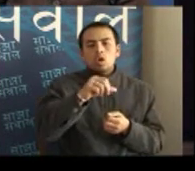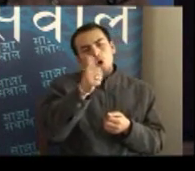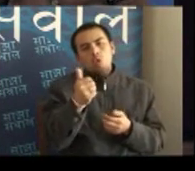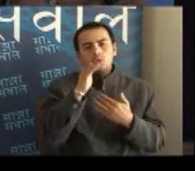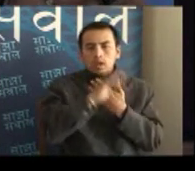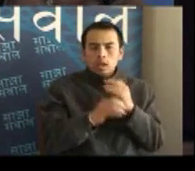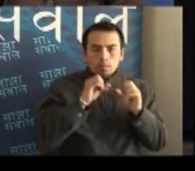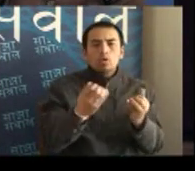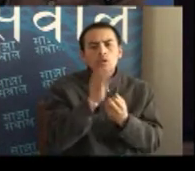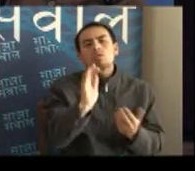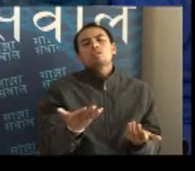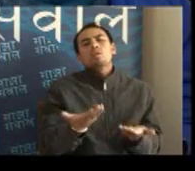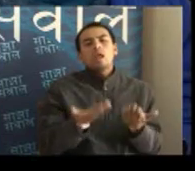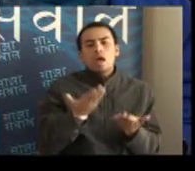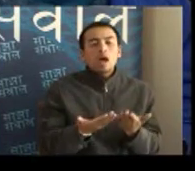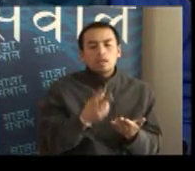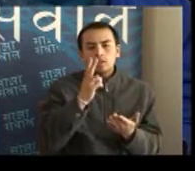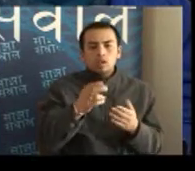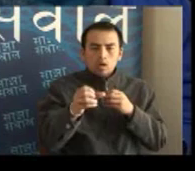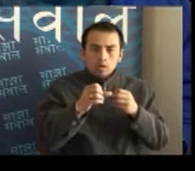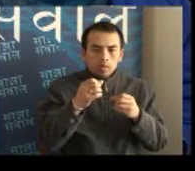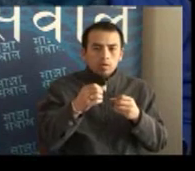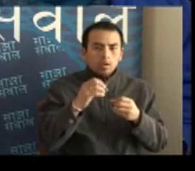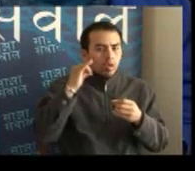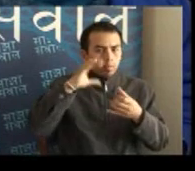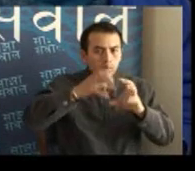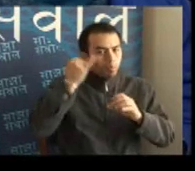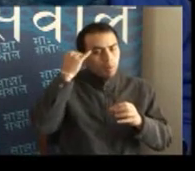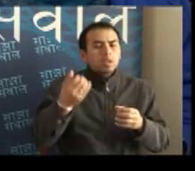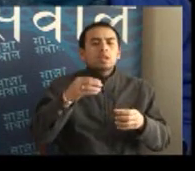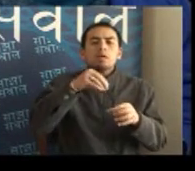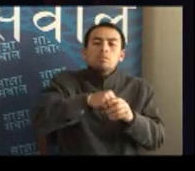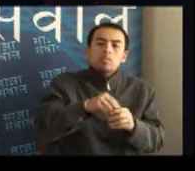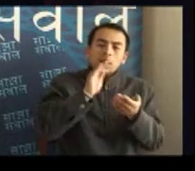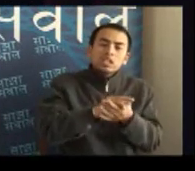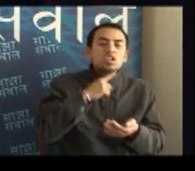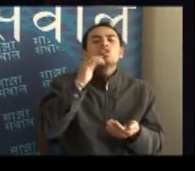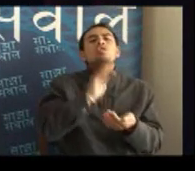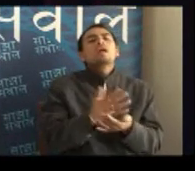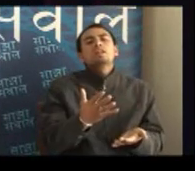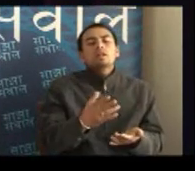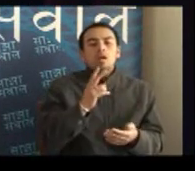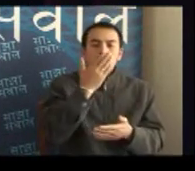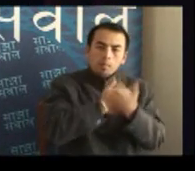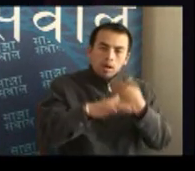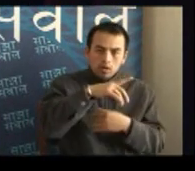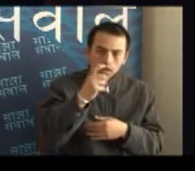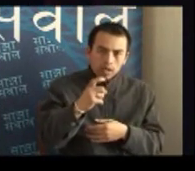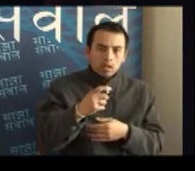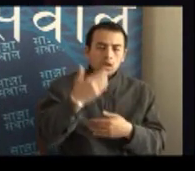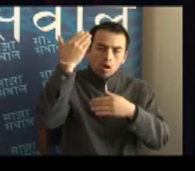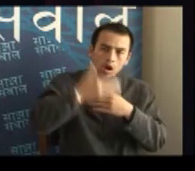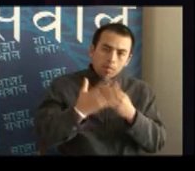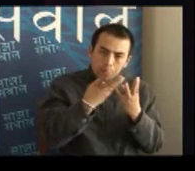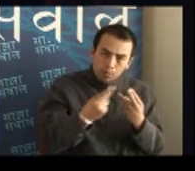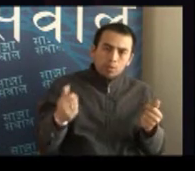अन्य माध्यम प्रयोग गर्न सक्छन्। हामीले त्यस्ता प्रविधिहरूलाई भित्र्याउने कि नभित्र्याउने त? अपाङ्गता भएका व्यक्तिहरूको निम्ति